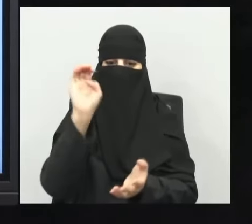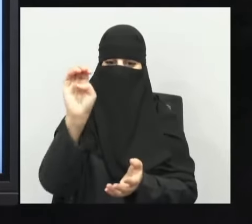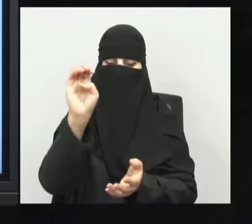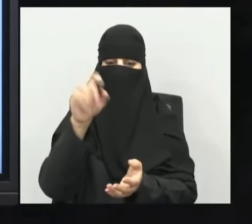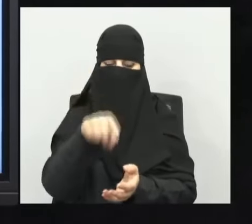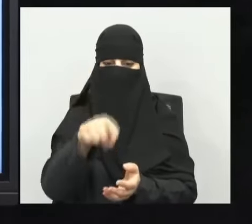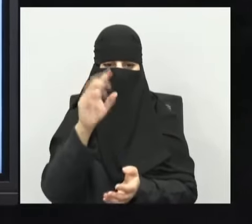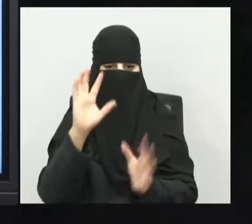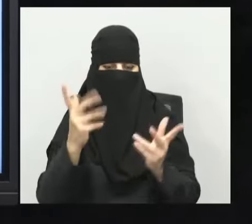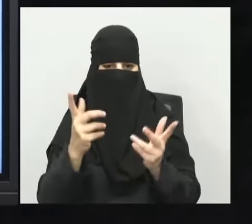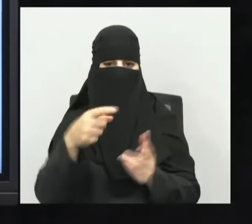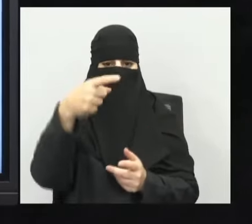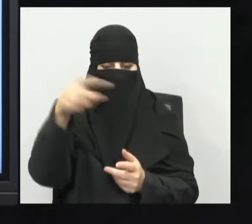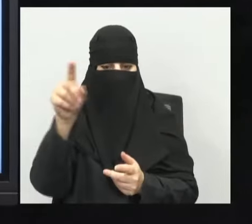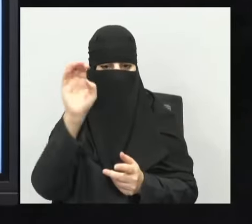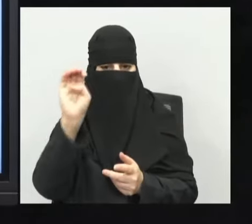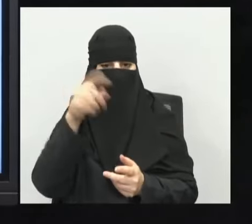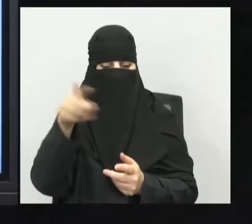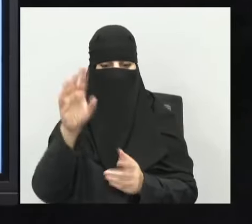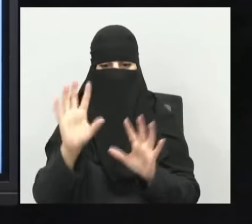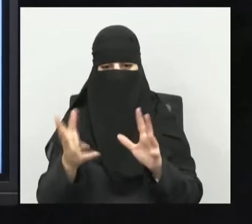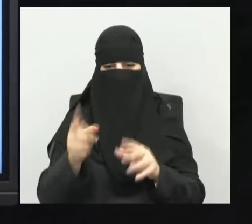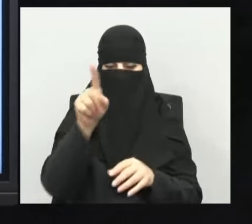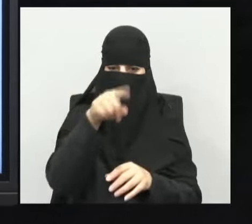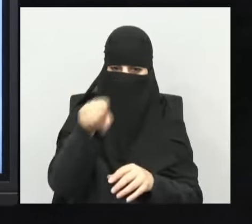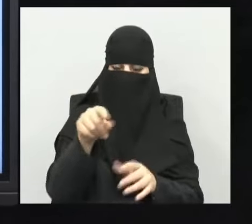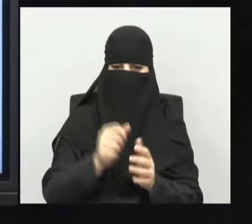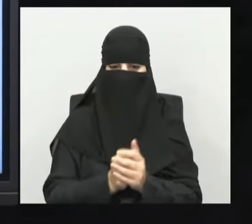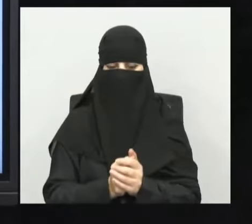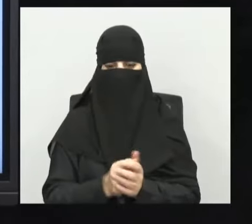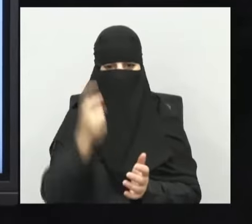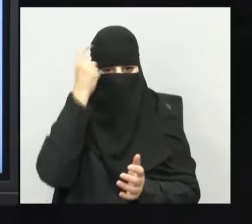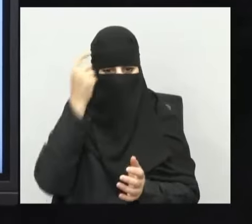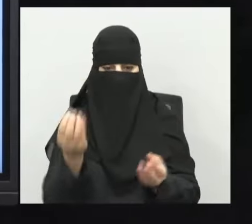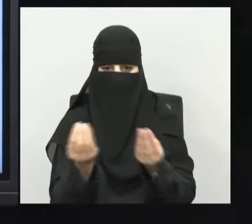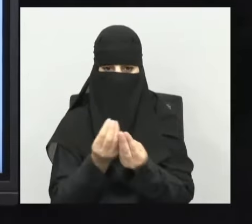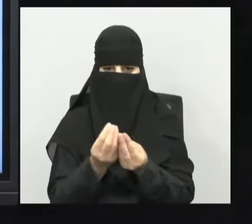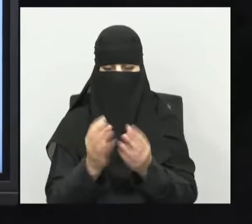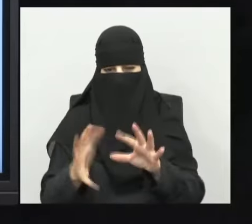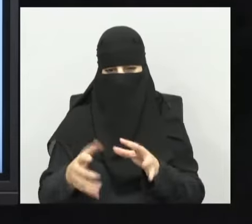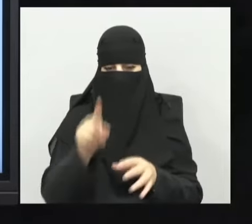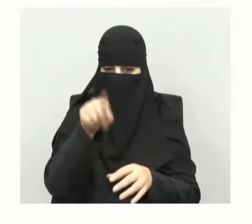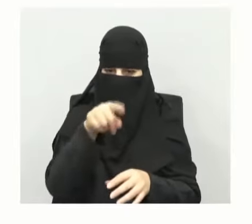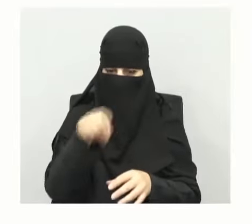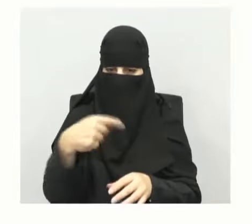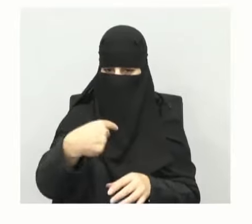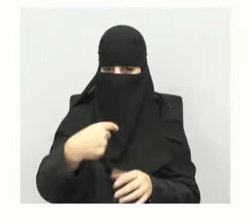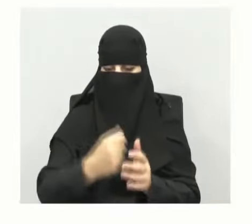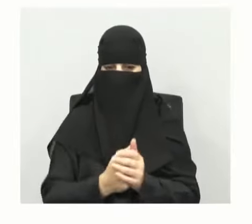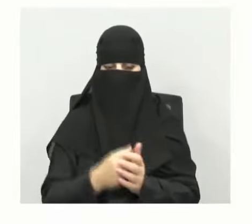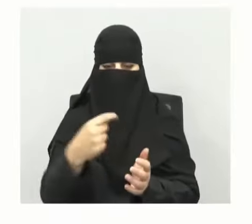وابغاكم تقولوا لي هل اجابتي صحيحه ام خاطئه خلاص يا ابطال ركزوا معي قد اخطئ ركزوا معي